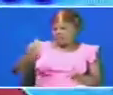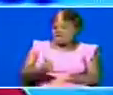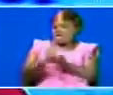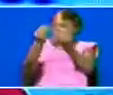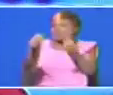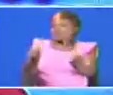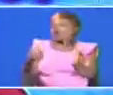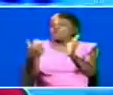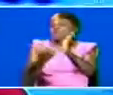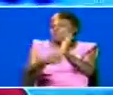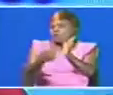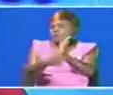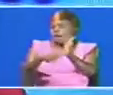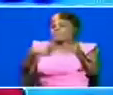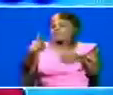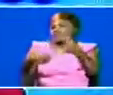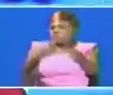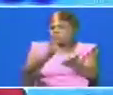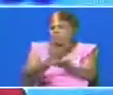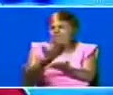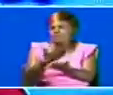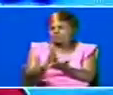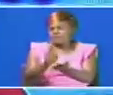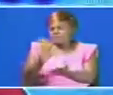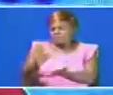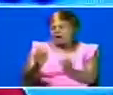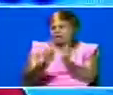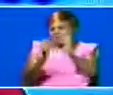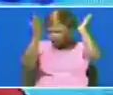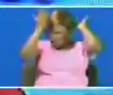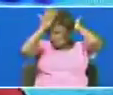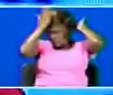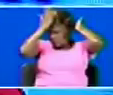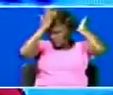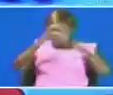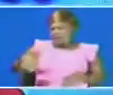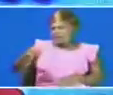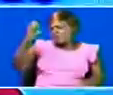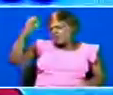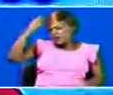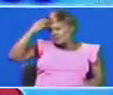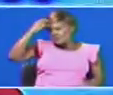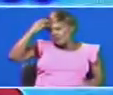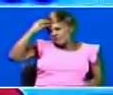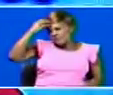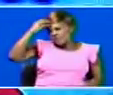kati mgogoro ambao unaendelea kutokota baina yao na askofu Stephen Kawasis wa diocese ya Kitale.